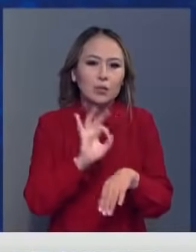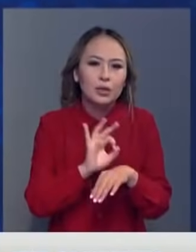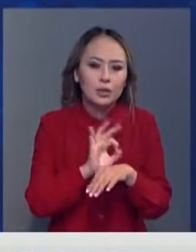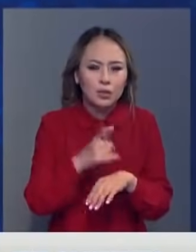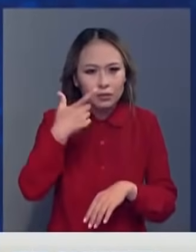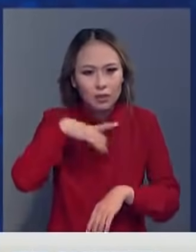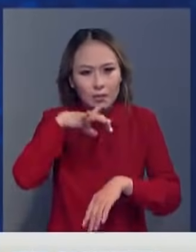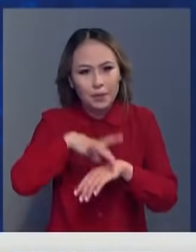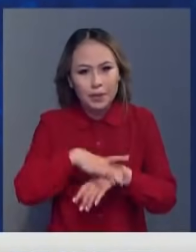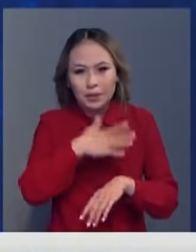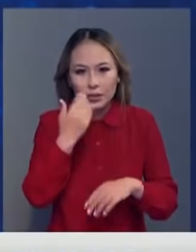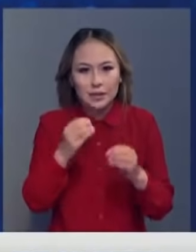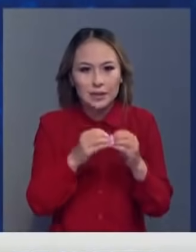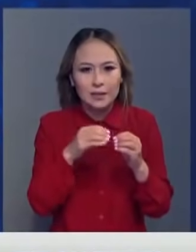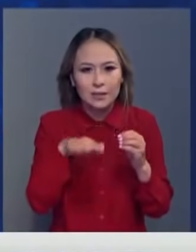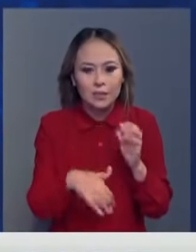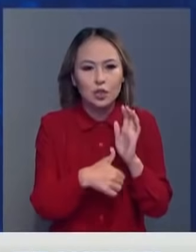ауру белгілері жоқ тасымалдаушылар